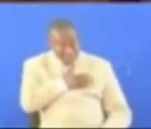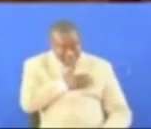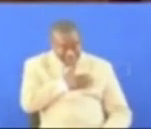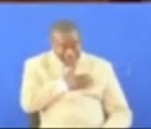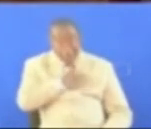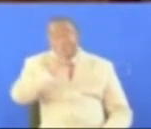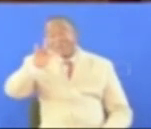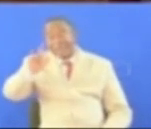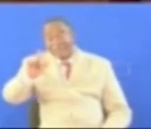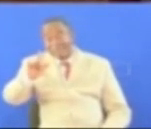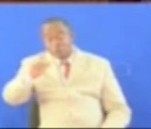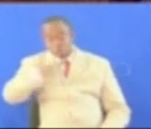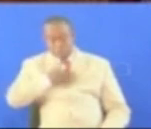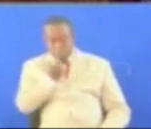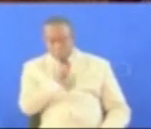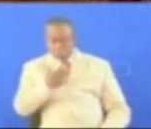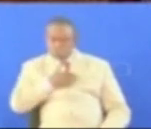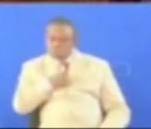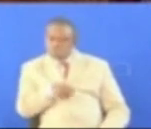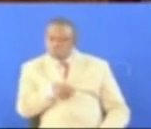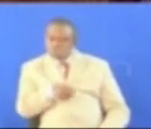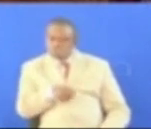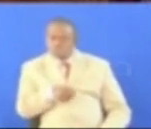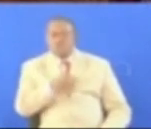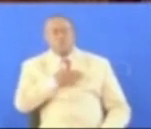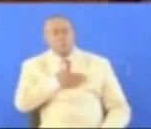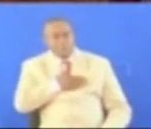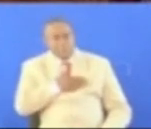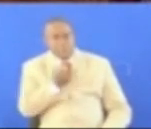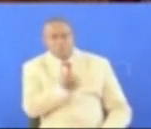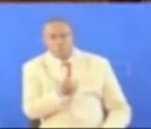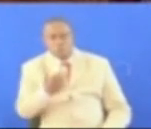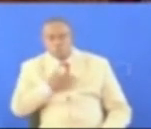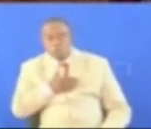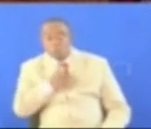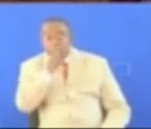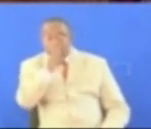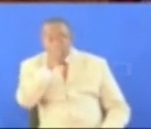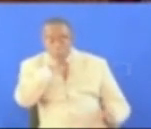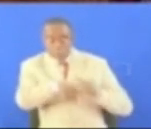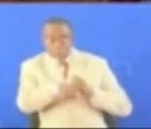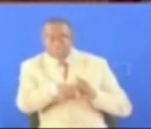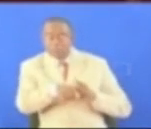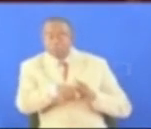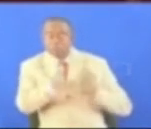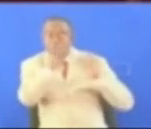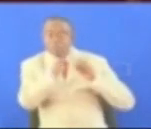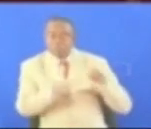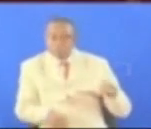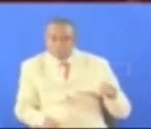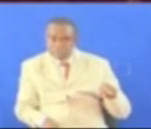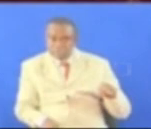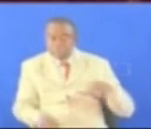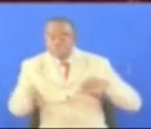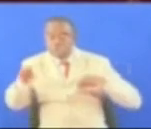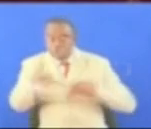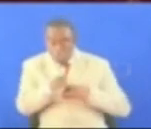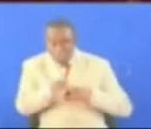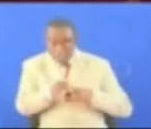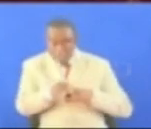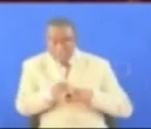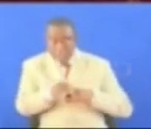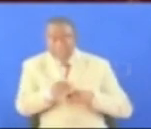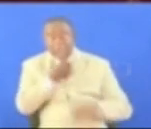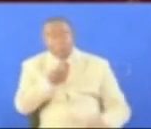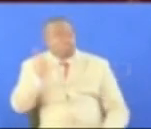are our kids, ni watoto wetu, tunawapenda. Hata walioingia kwenye mifumo hiyo ya ndoa za jinsia moja au